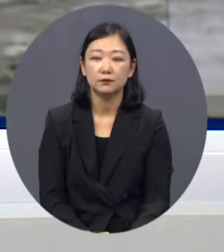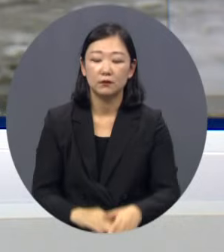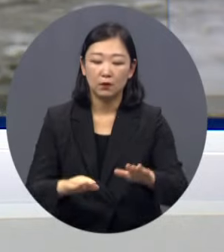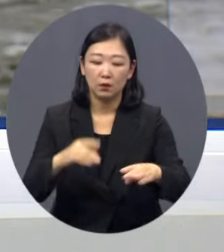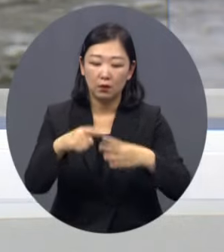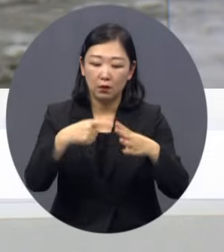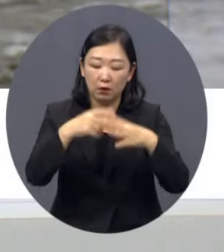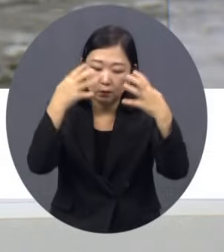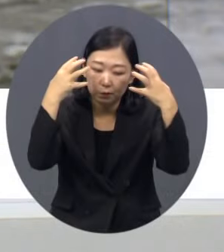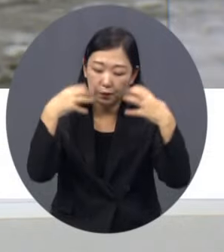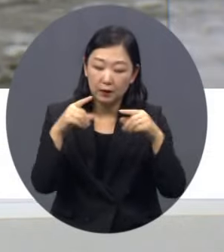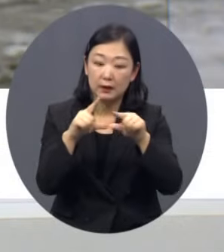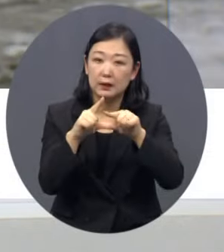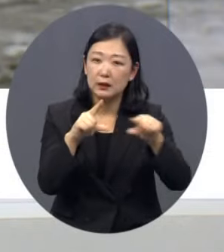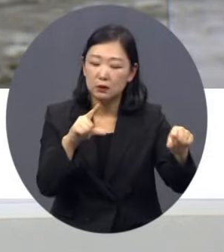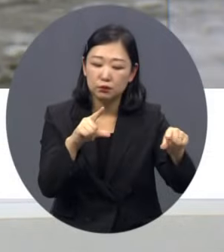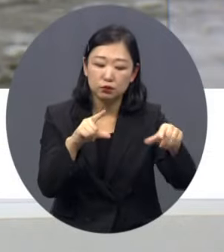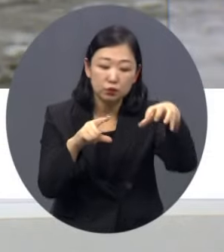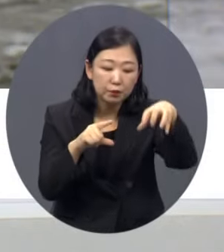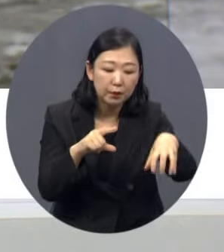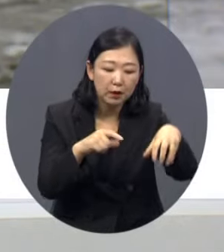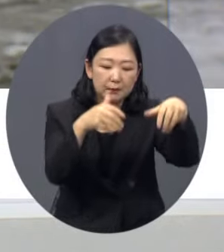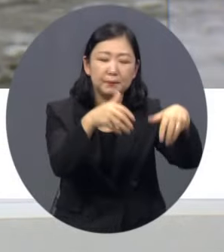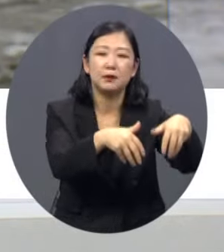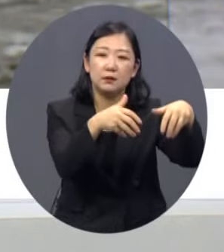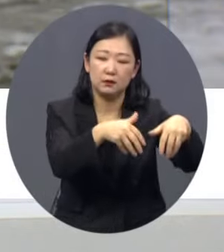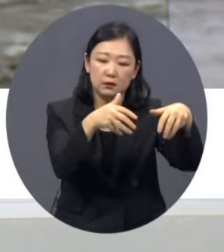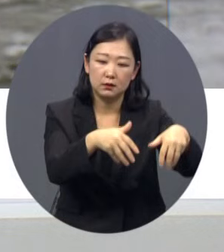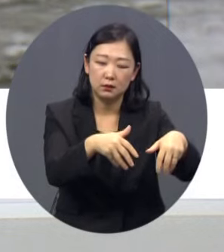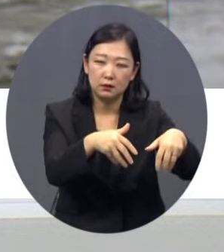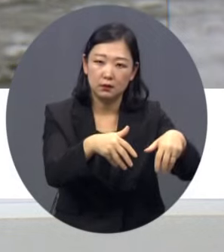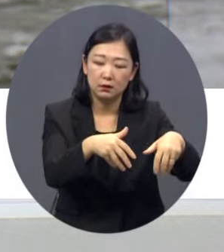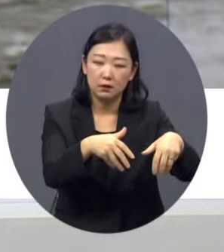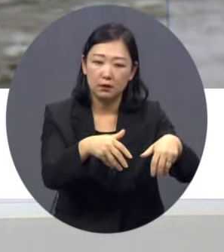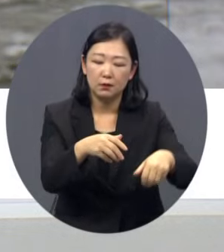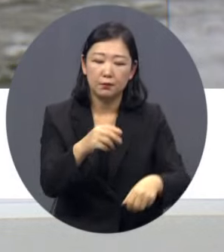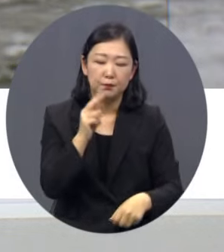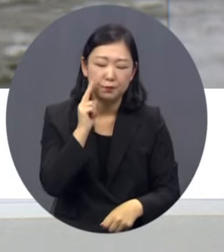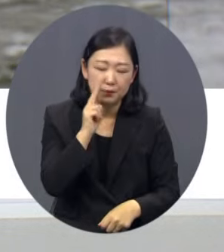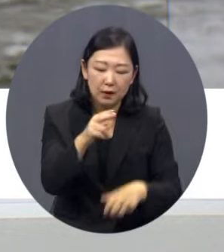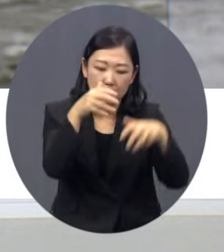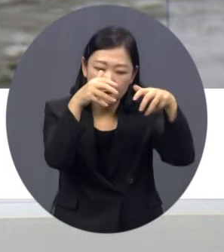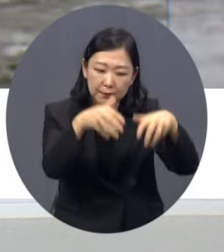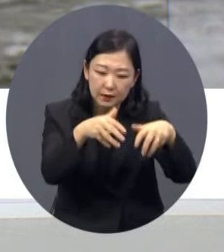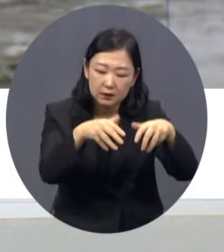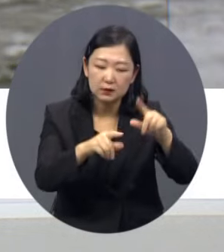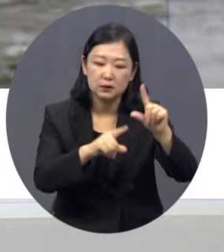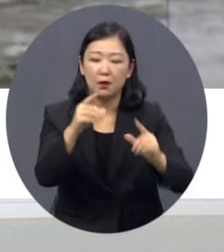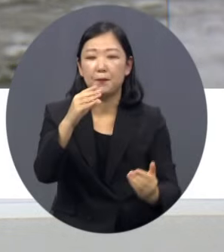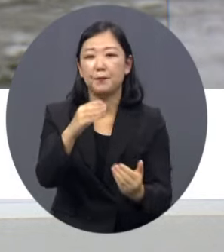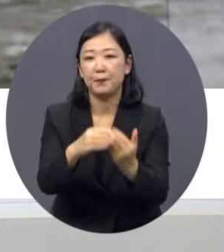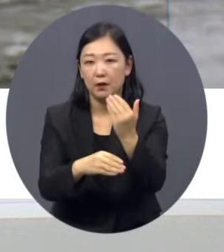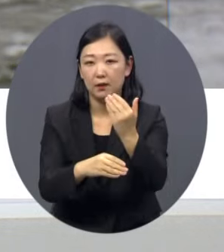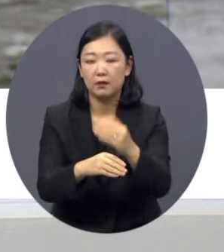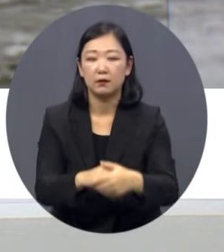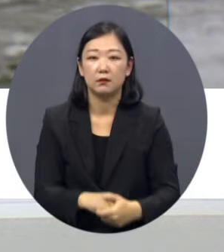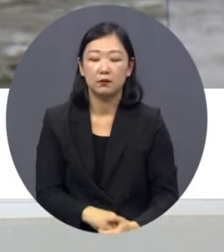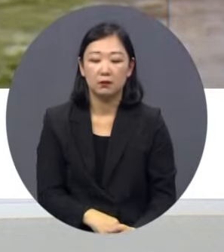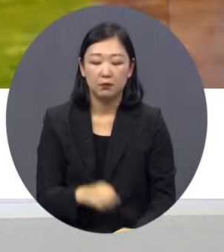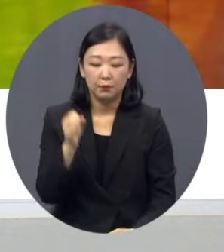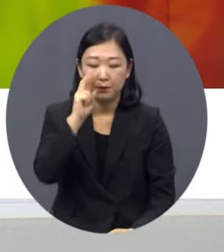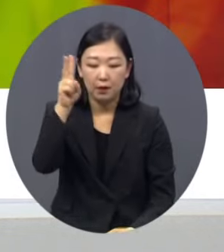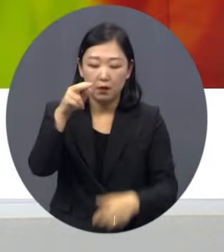올여름 들어서 일부 지역에만 강한 비가 내리는 국지성 극한호우가 제주에서도 잇따르고 있는데요.